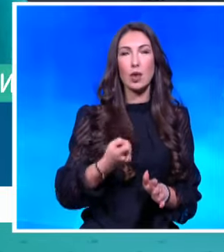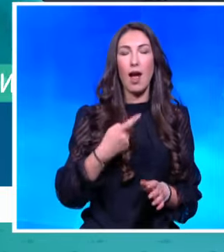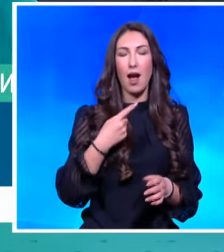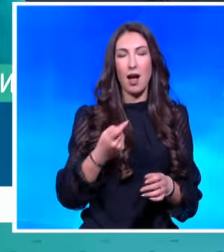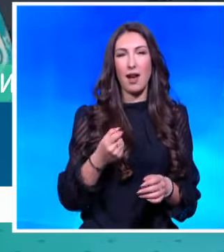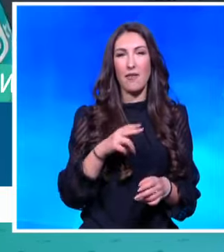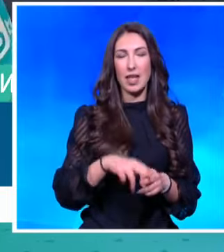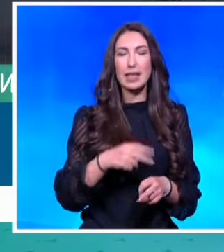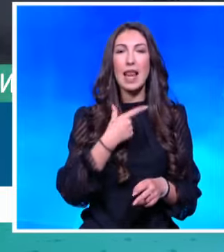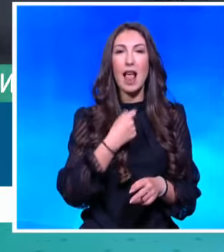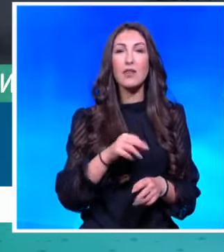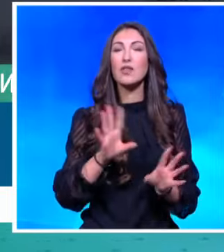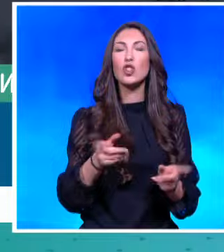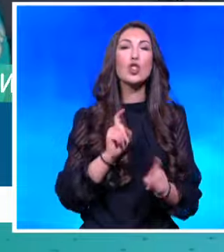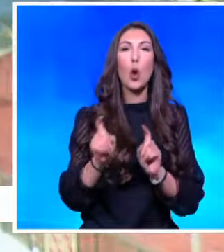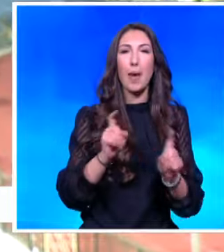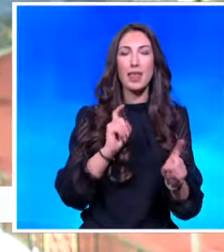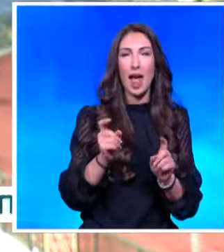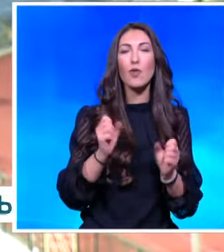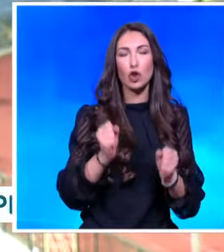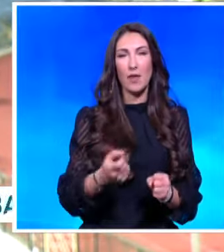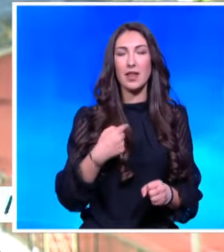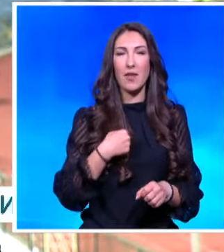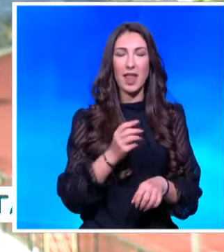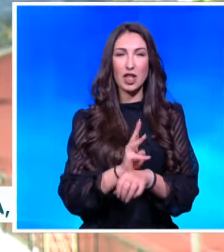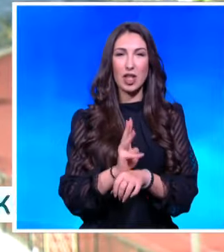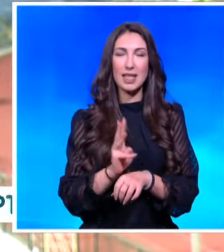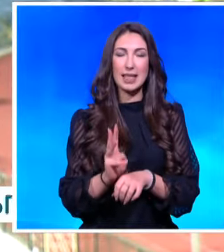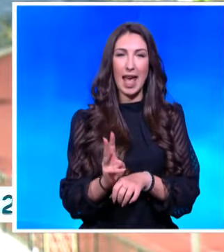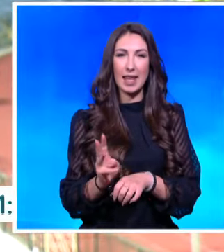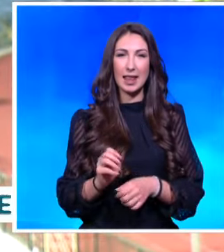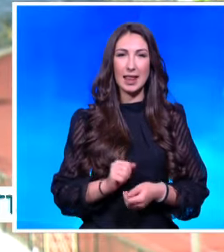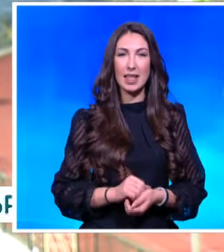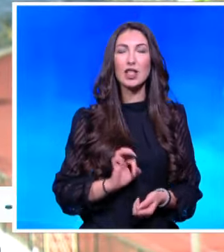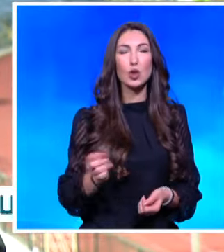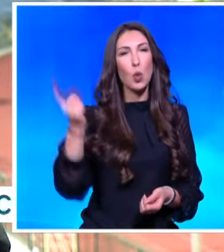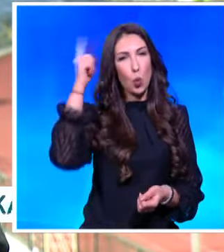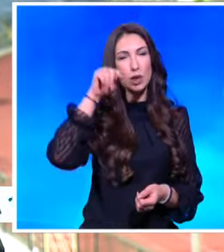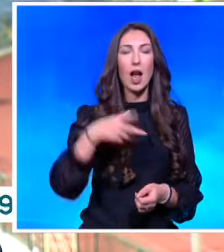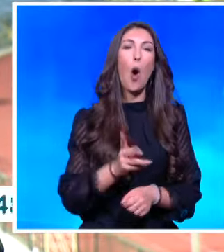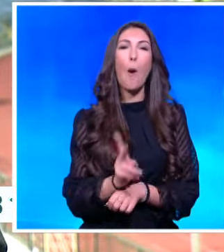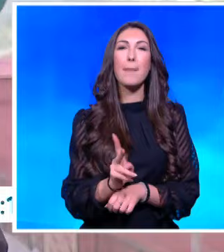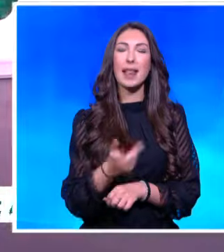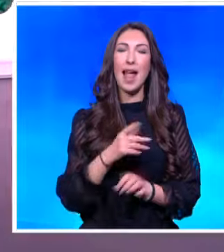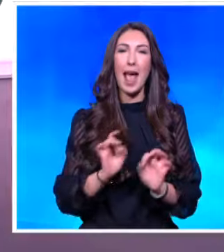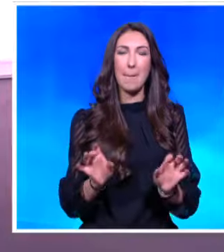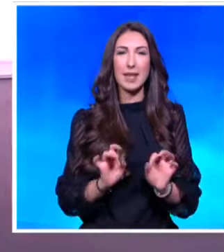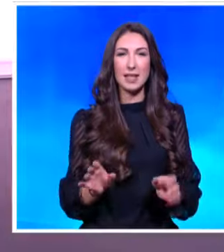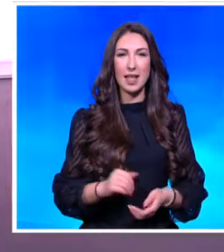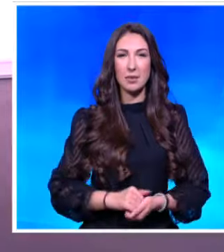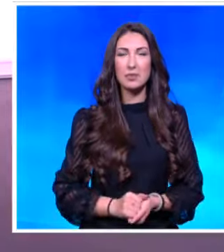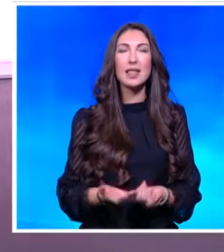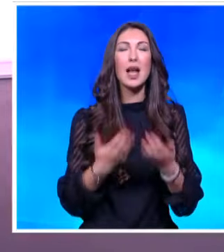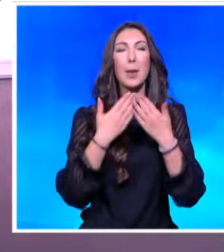свободата. Всички коментари и отзиви очаквайте в нашия сайт btvsport.bg и утре в обедната ни емисия. Димитър Тасев